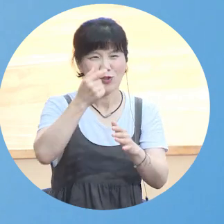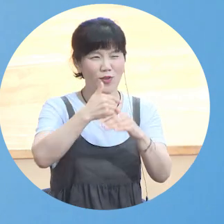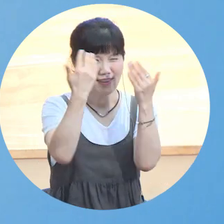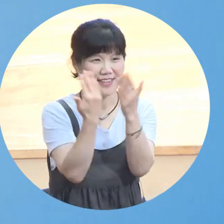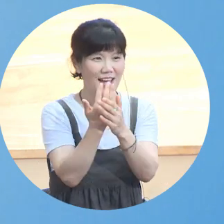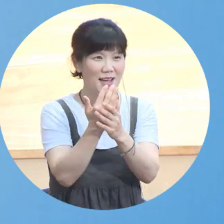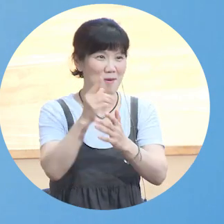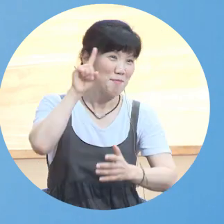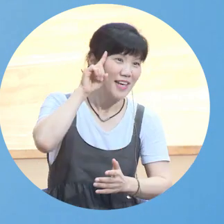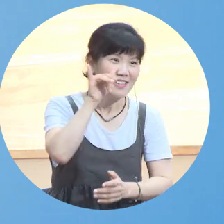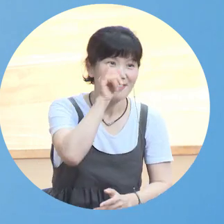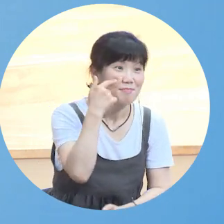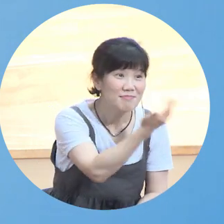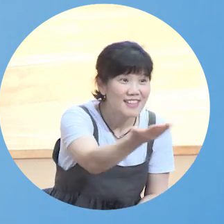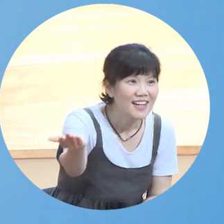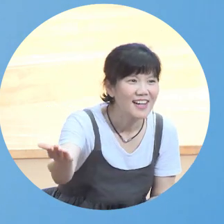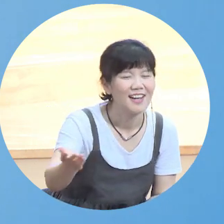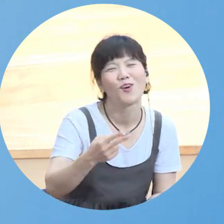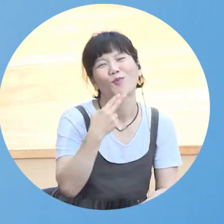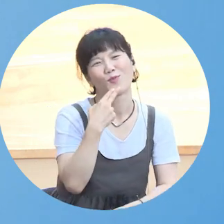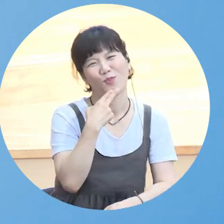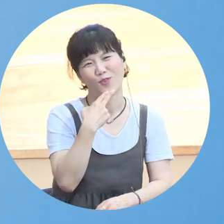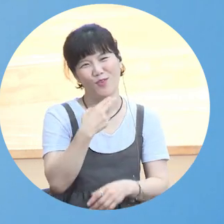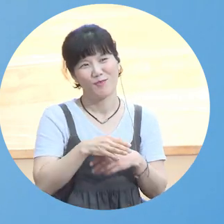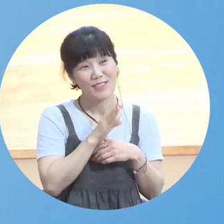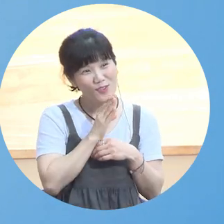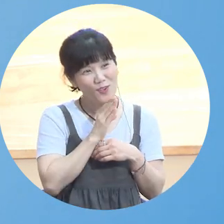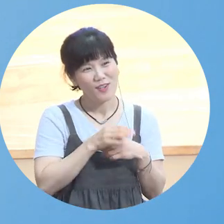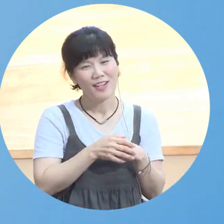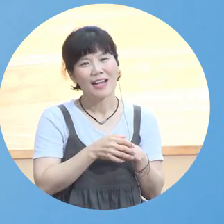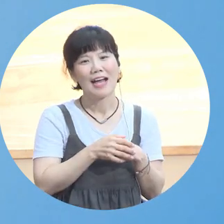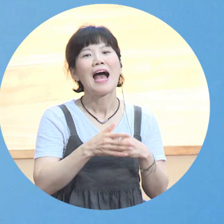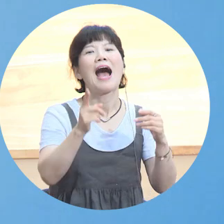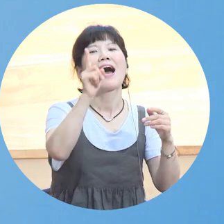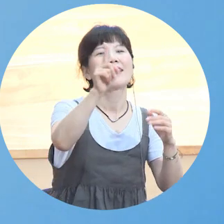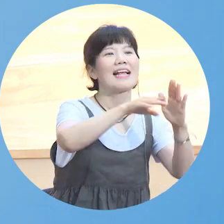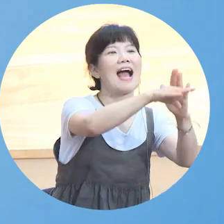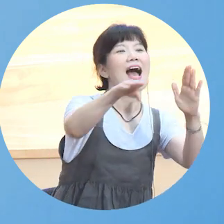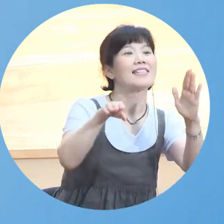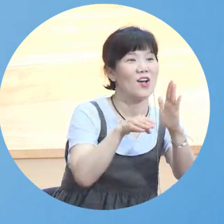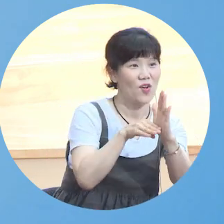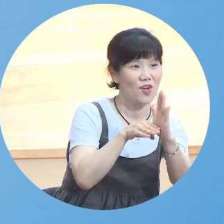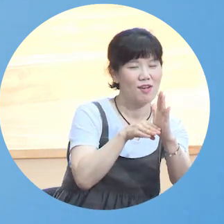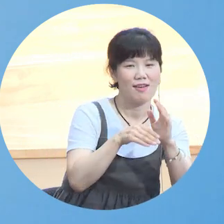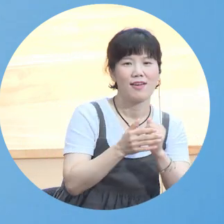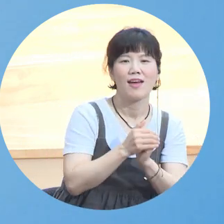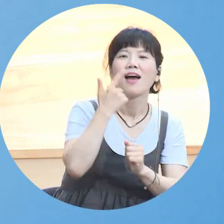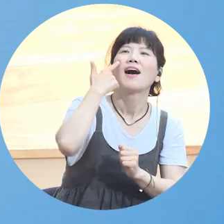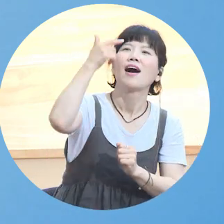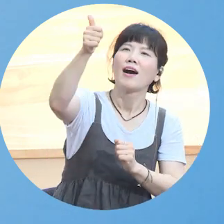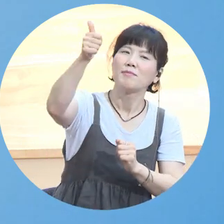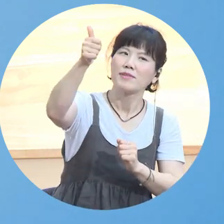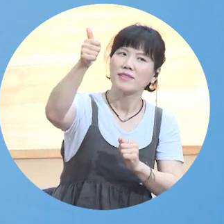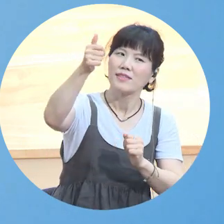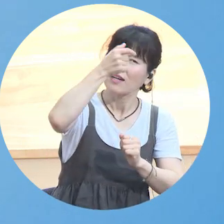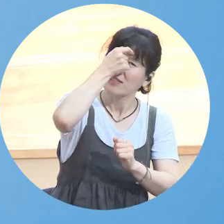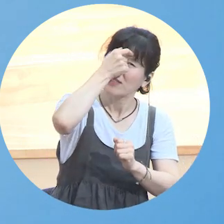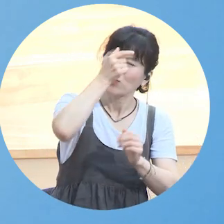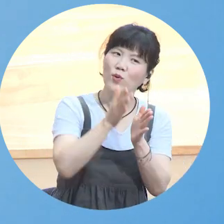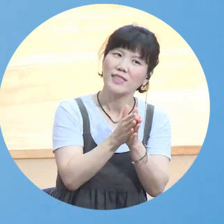아니죠 여러분 한 가정의 아버지가 기도를 시작한다